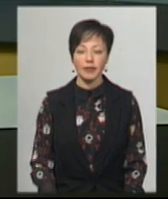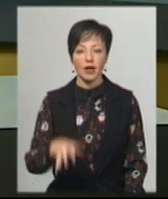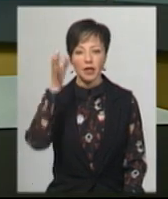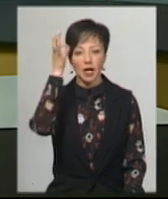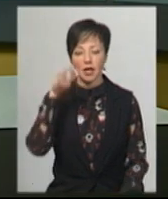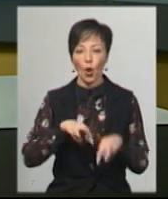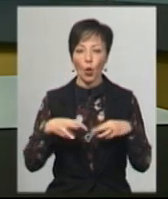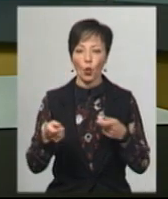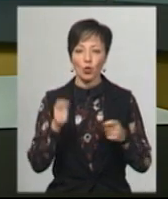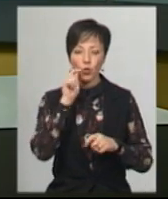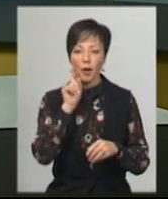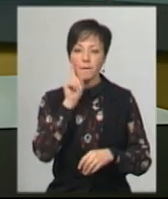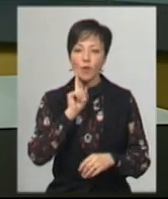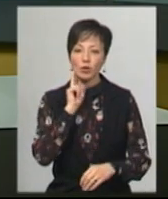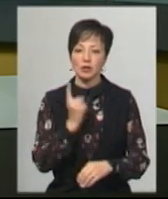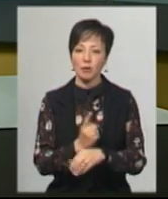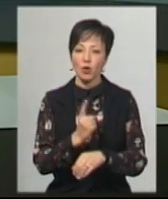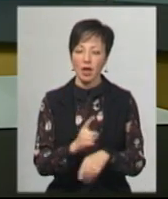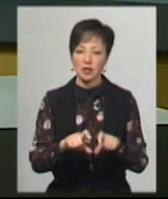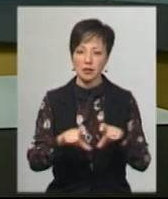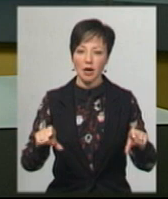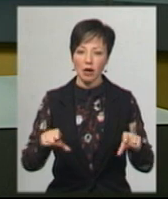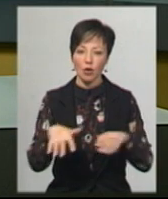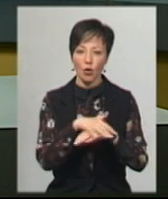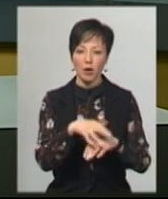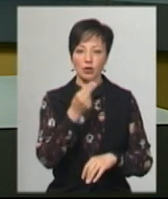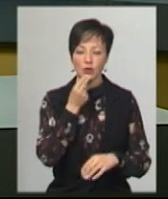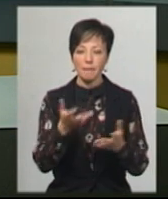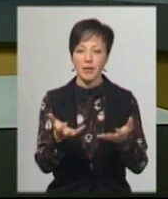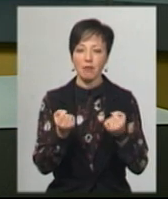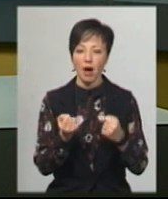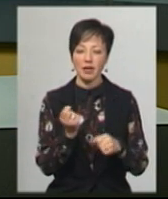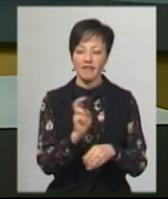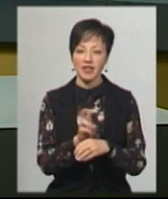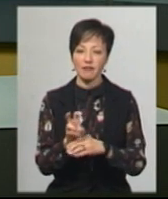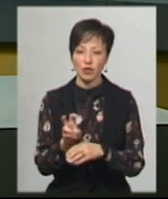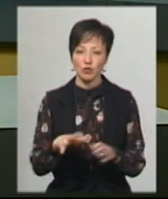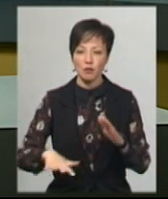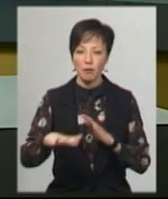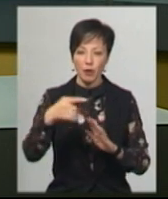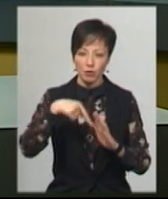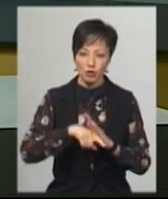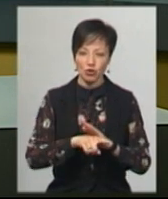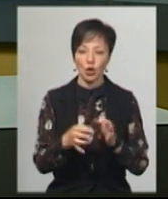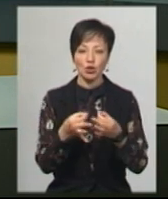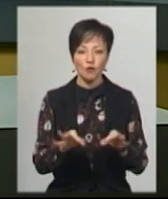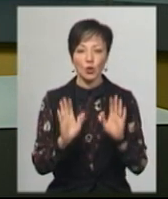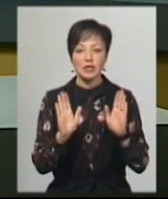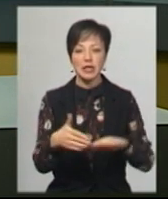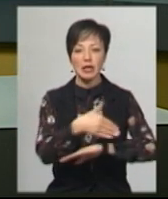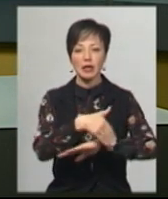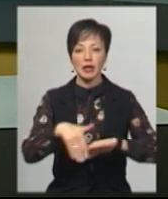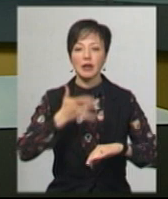Нагадаю, уряд України поки що забороняє закладам громадського харчування приймати відвідувачів у приміщеннях. Дозволено тільки